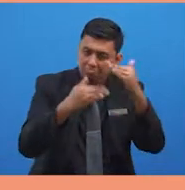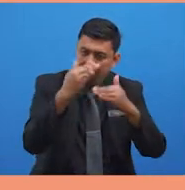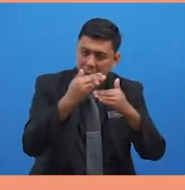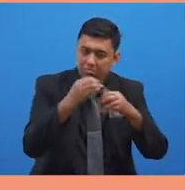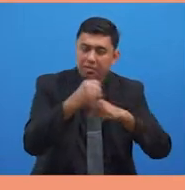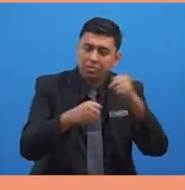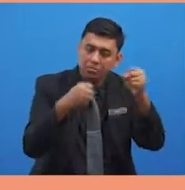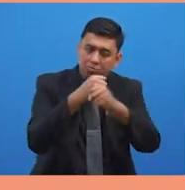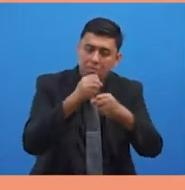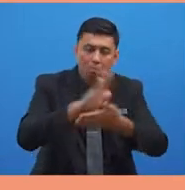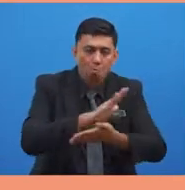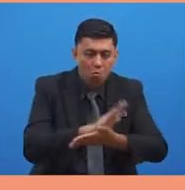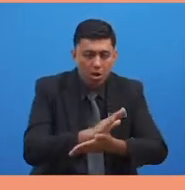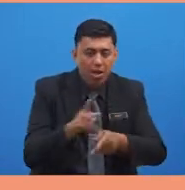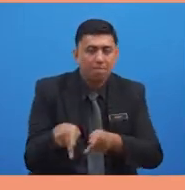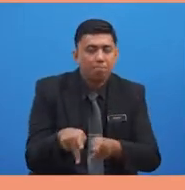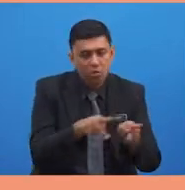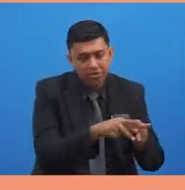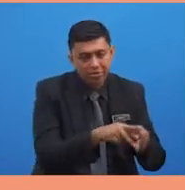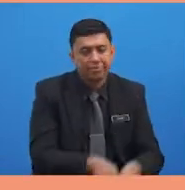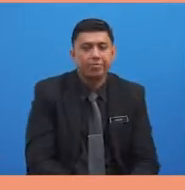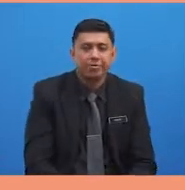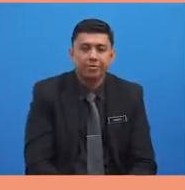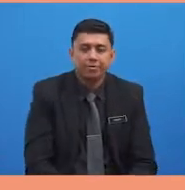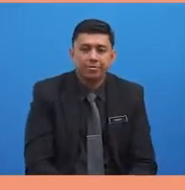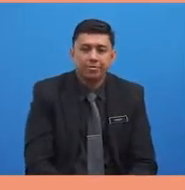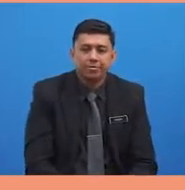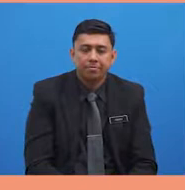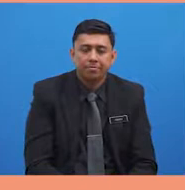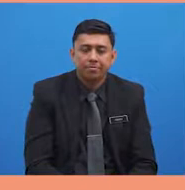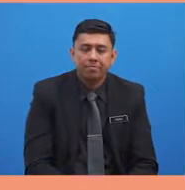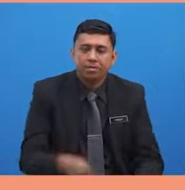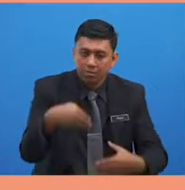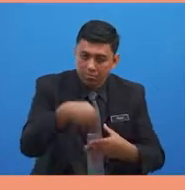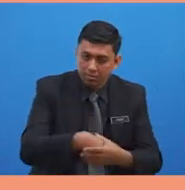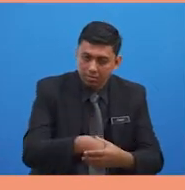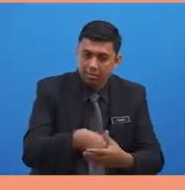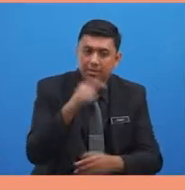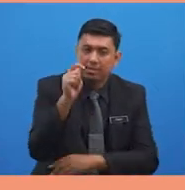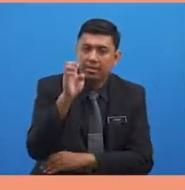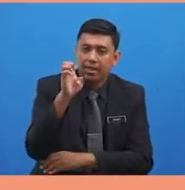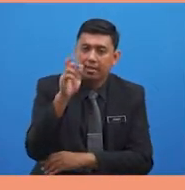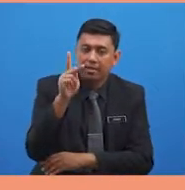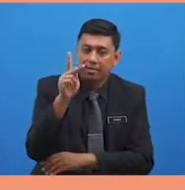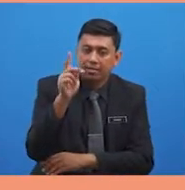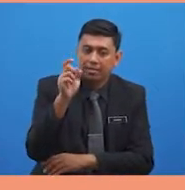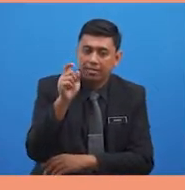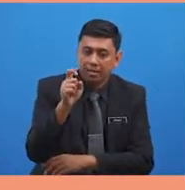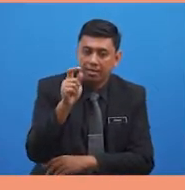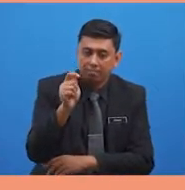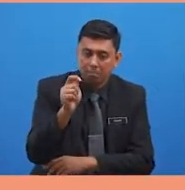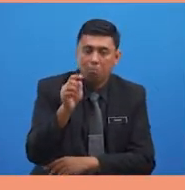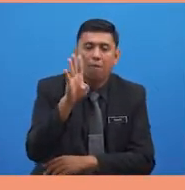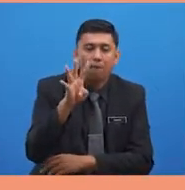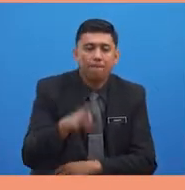struktur borang pula dengan menggunakan tag form. Di dalam tag body, masukkan